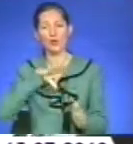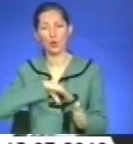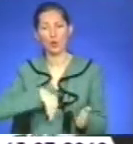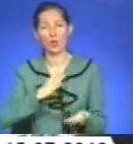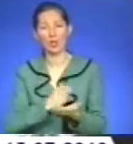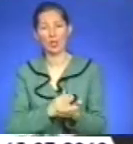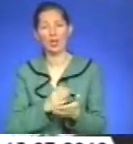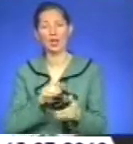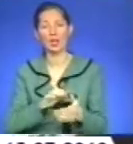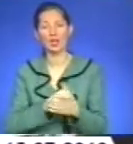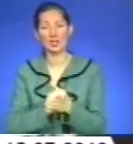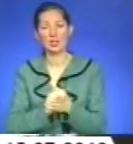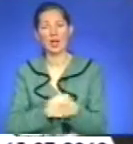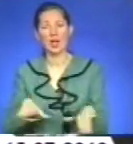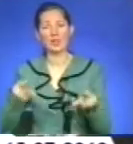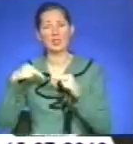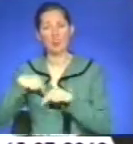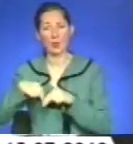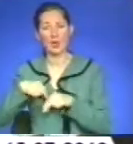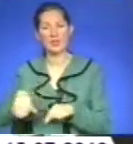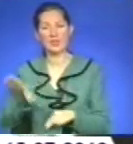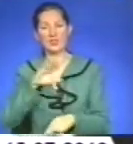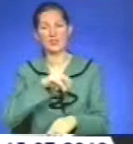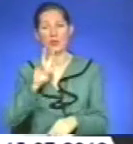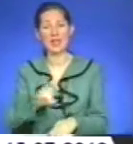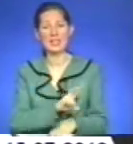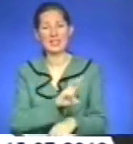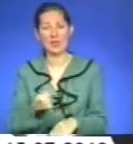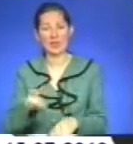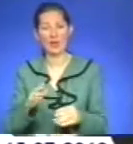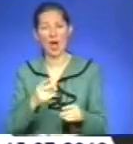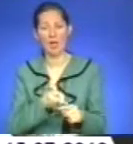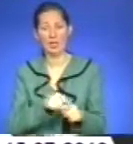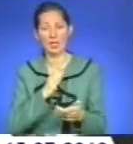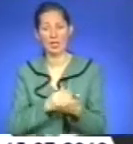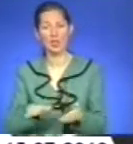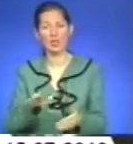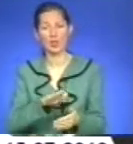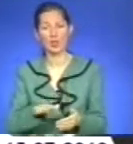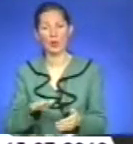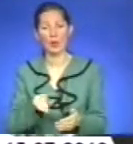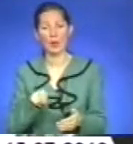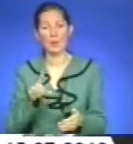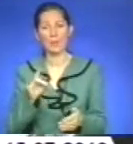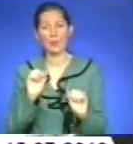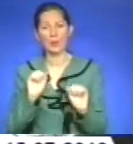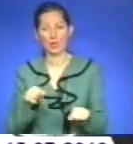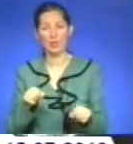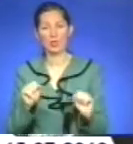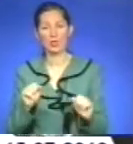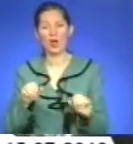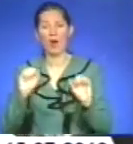співпраця з всіма церквами, які є на території області. По можливості влада надає